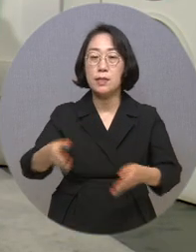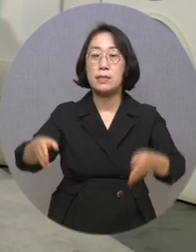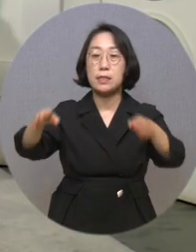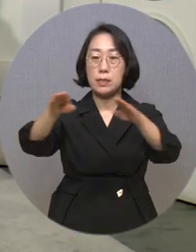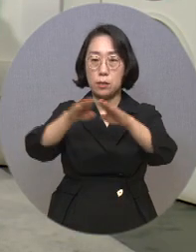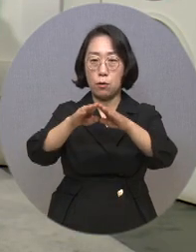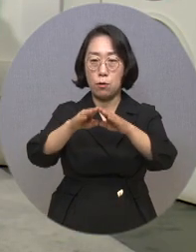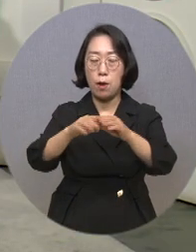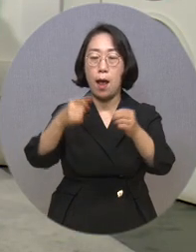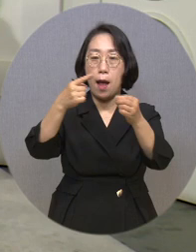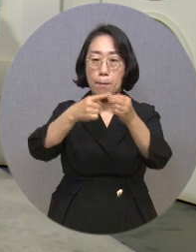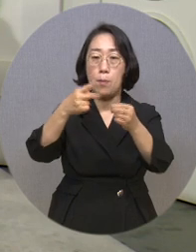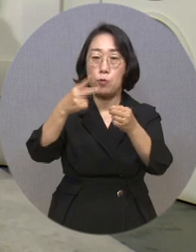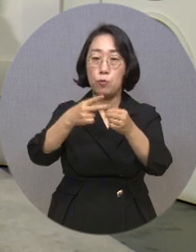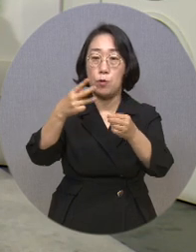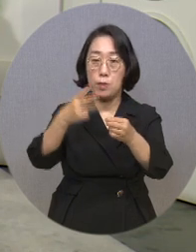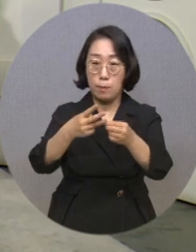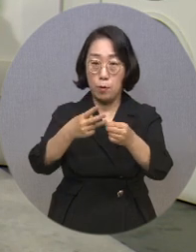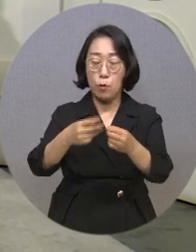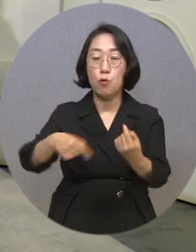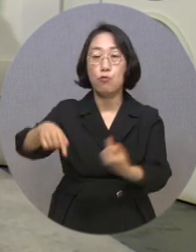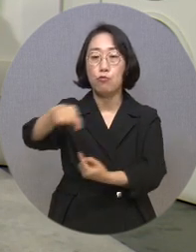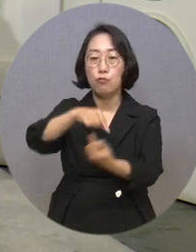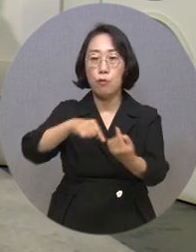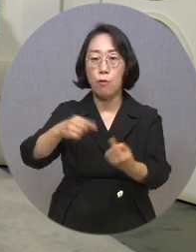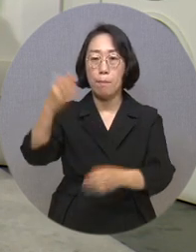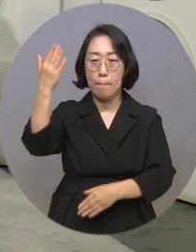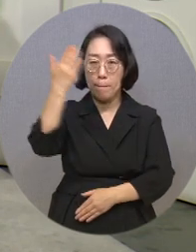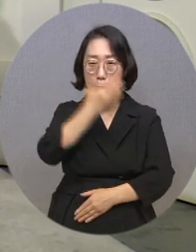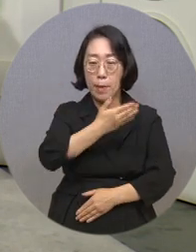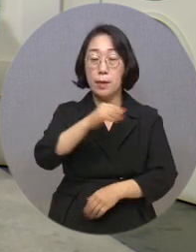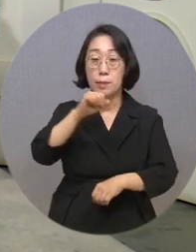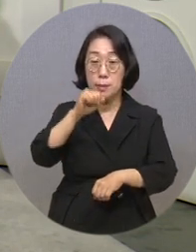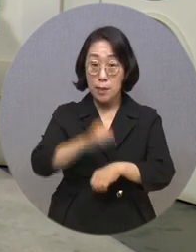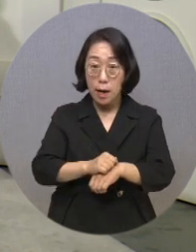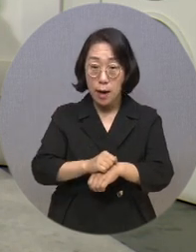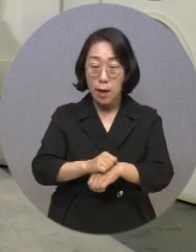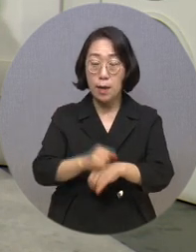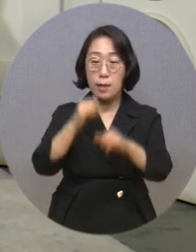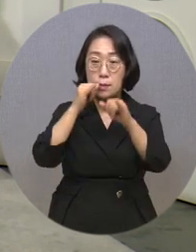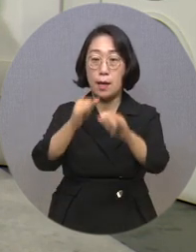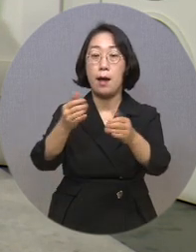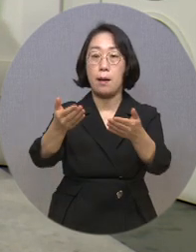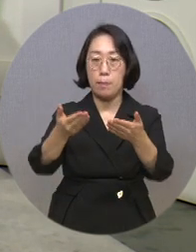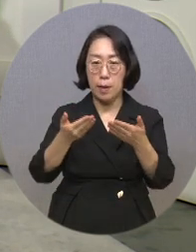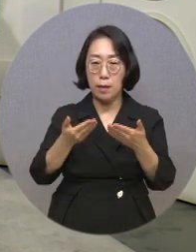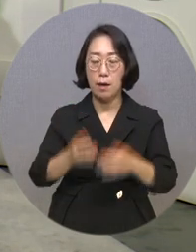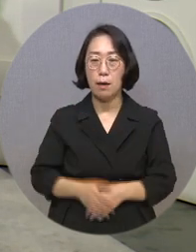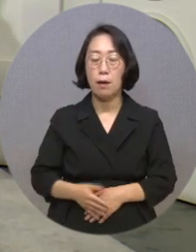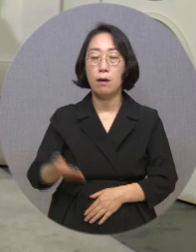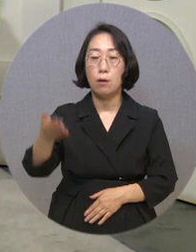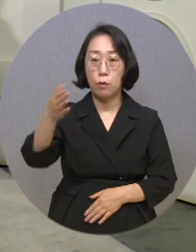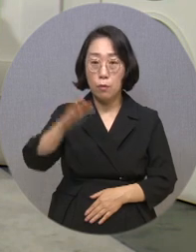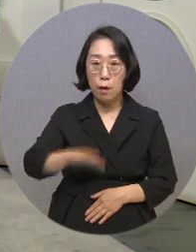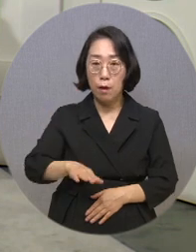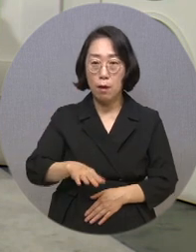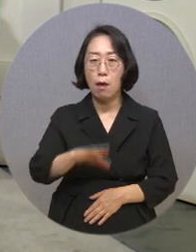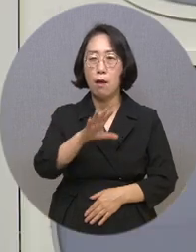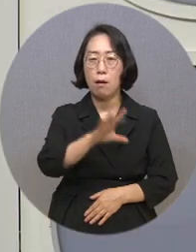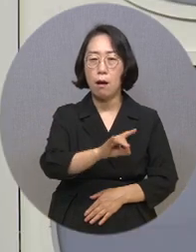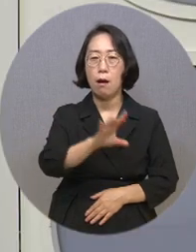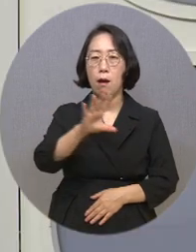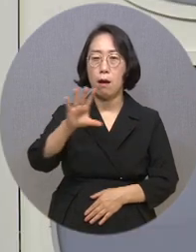네, 시설이 좋은 게 아니라 이제 운영을 잘한다고 해서 그런데 그렇게 하는데도 불구하고